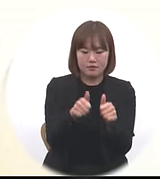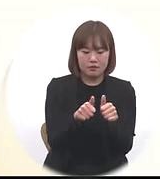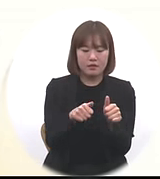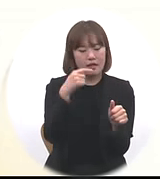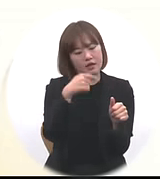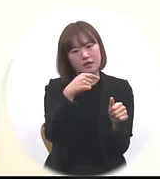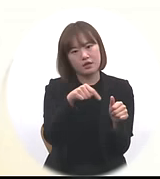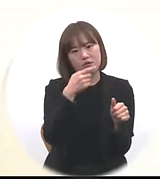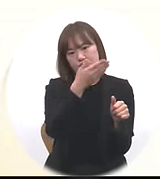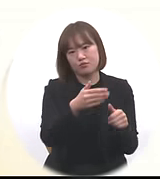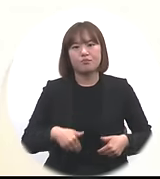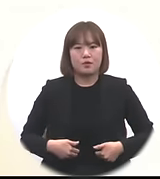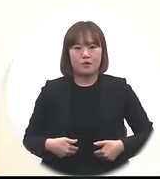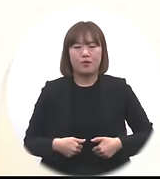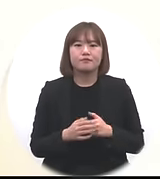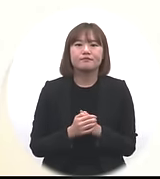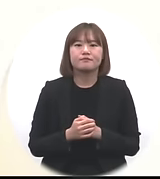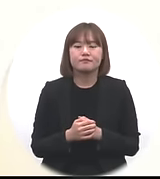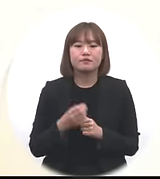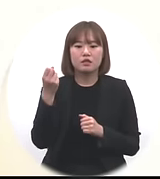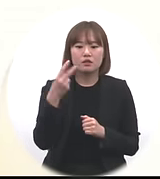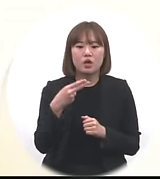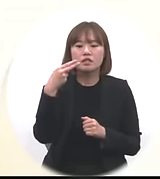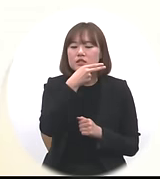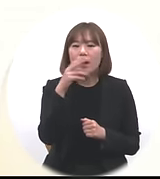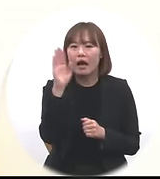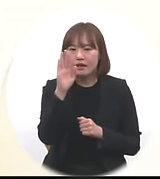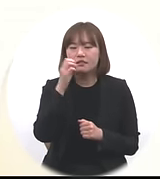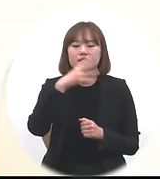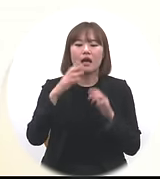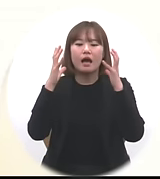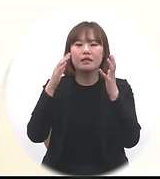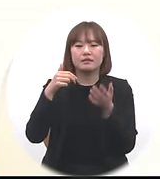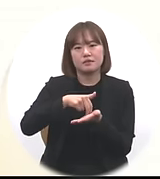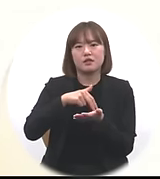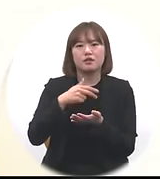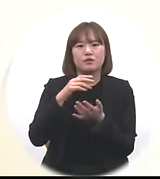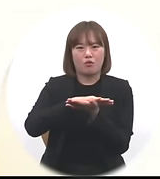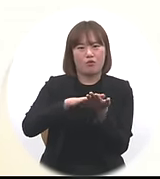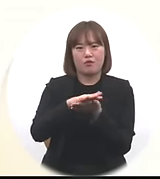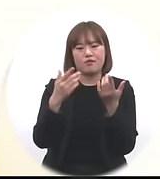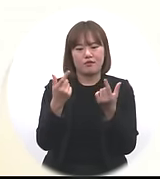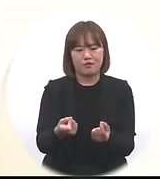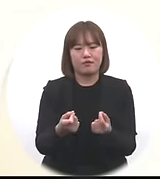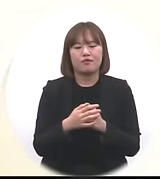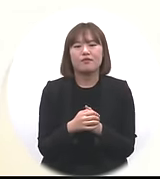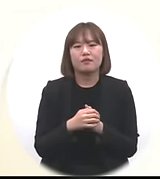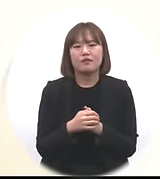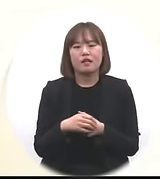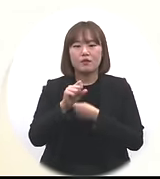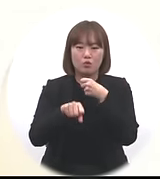지도 감독하셔야 칫솔질이 됩니다. 말씀드린 대로 이건 칫솔질이 아니에요. 노는 겁니다. 개 훈련사 자격증도 있는데요.